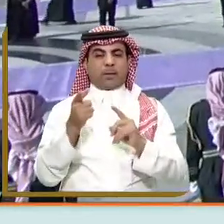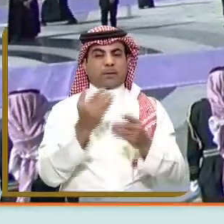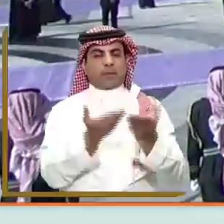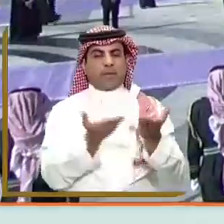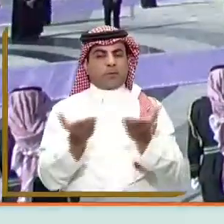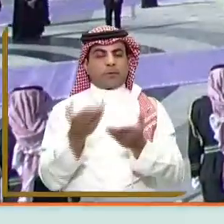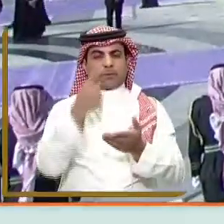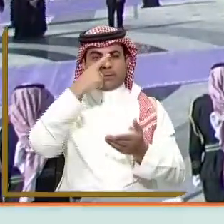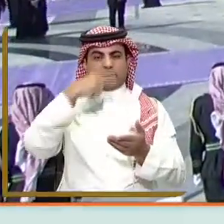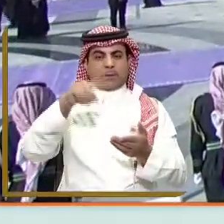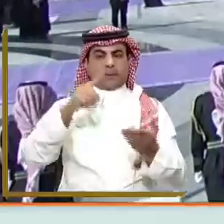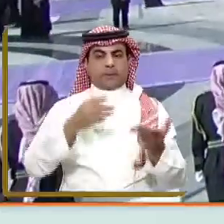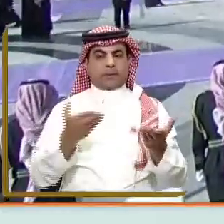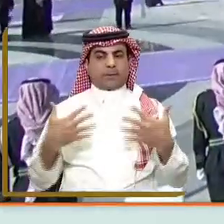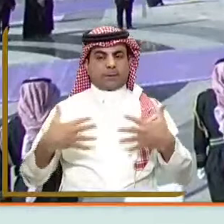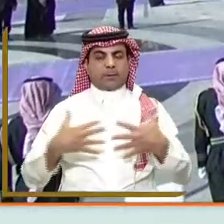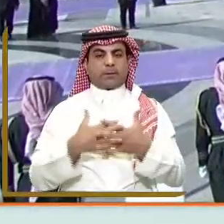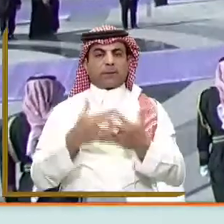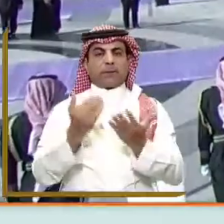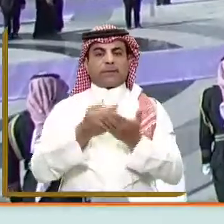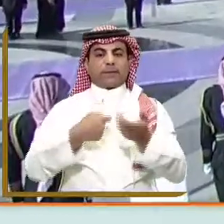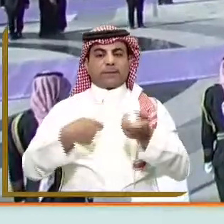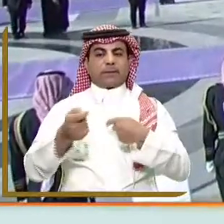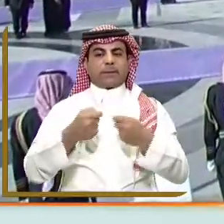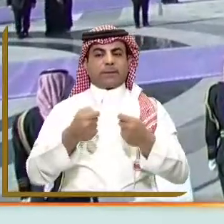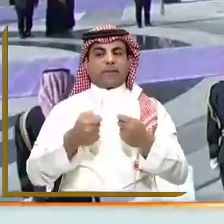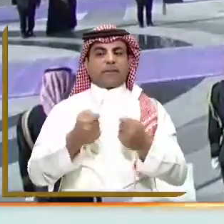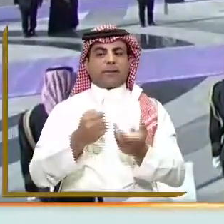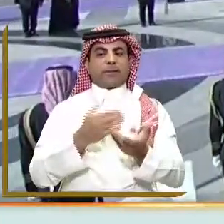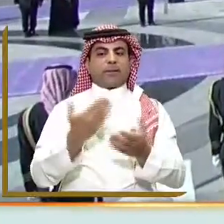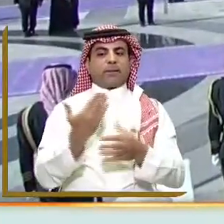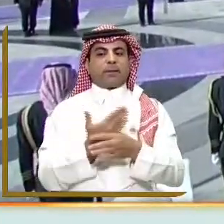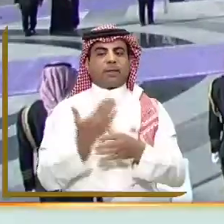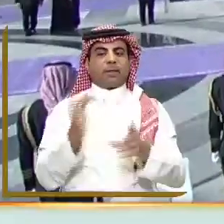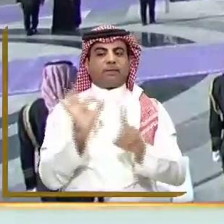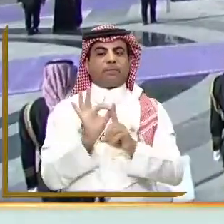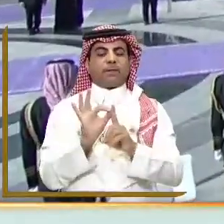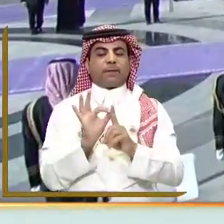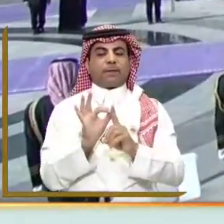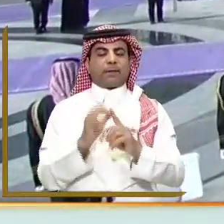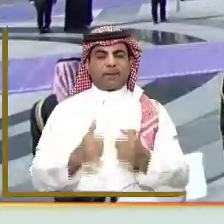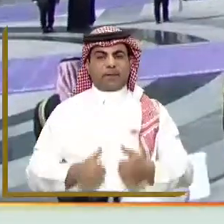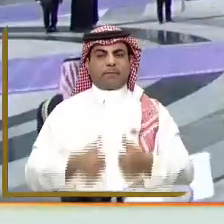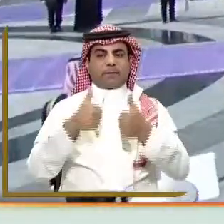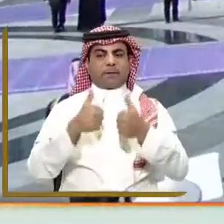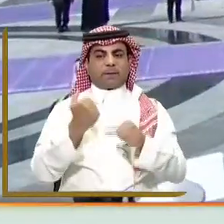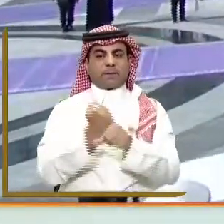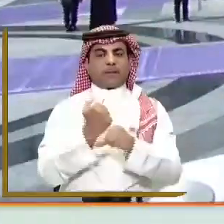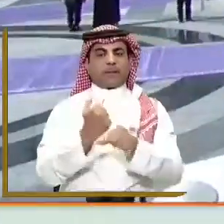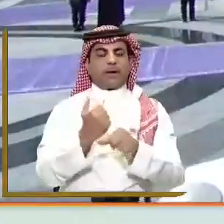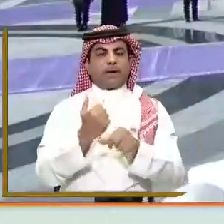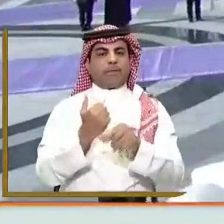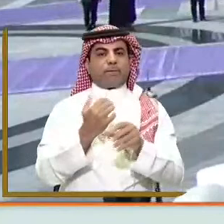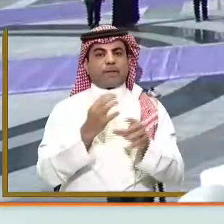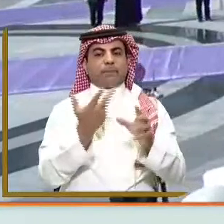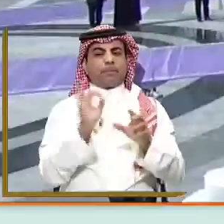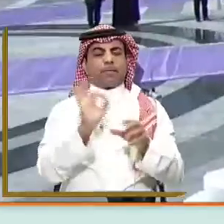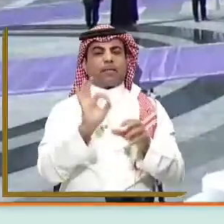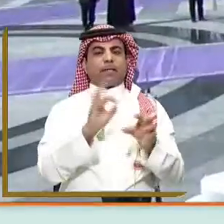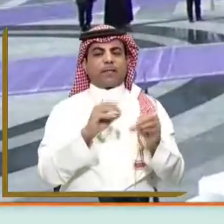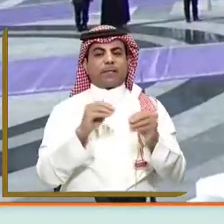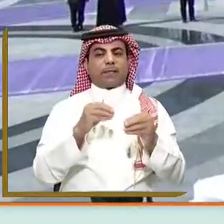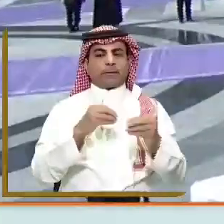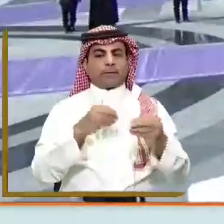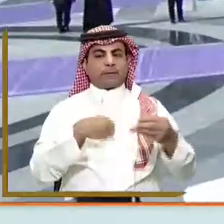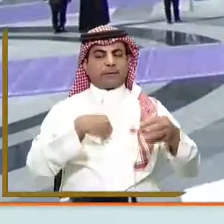مملكة تايلاند المتمثلة في الاقتصاد الحيوي الدائري الأخضر الذي يهدف إلى تعزيز كفاءة توظيف